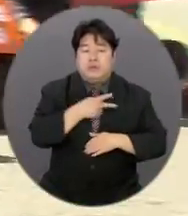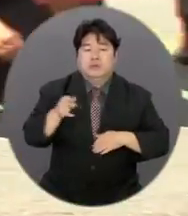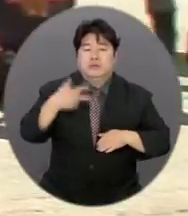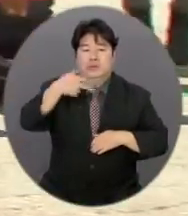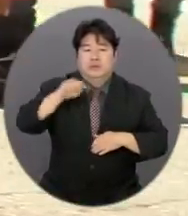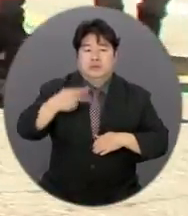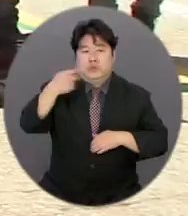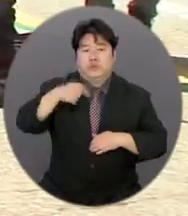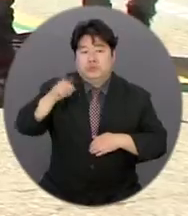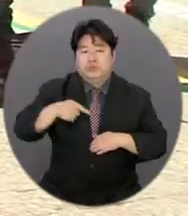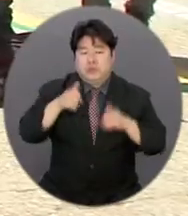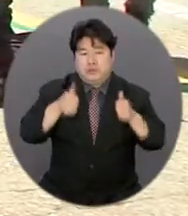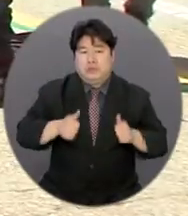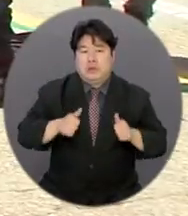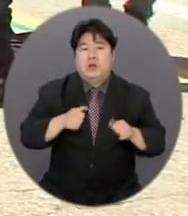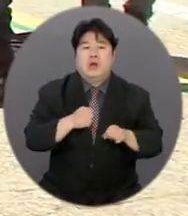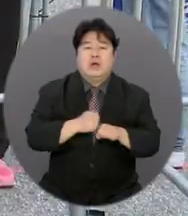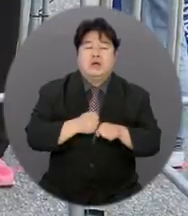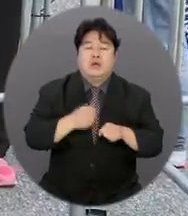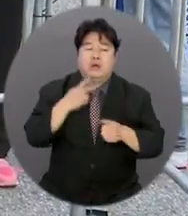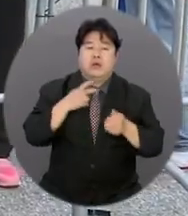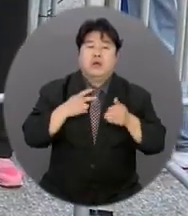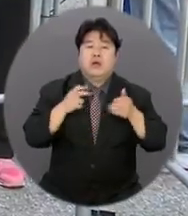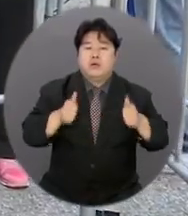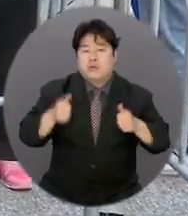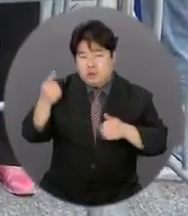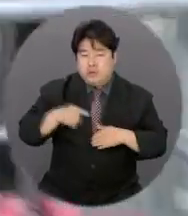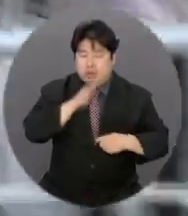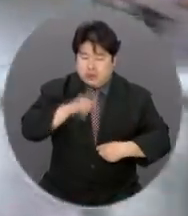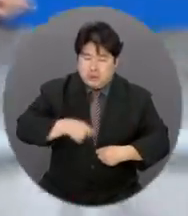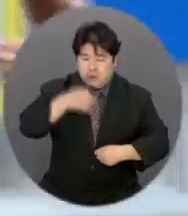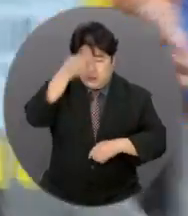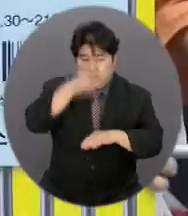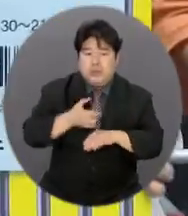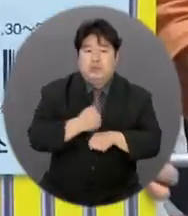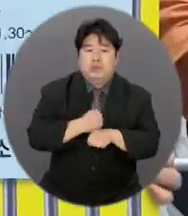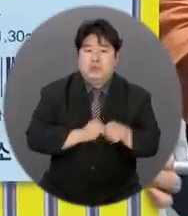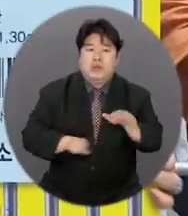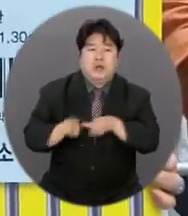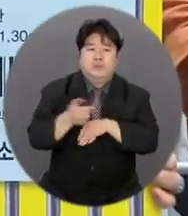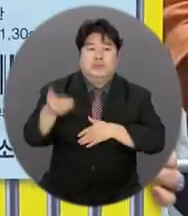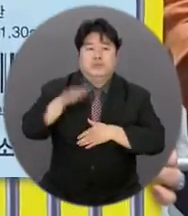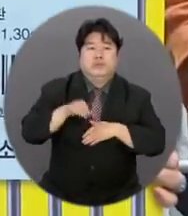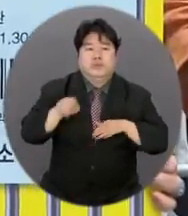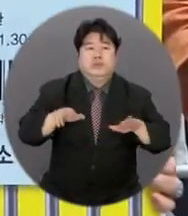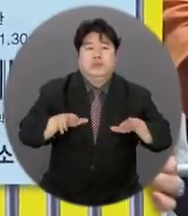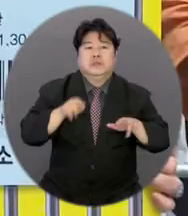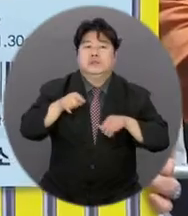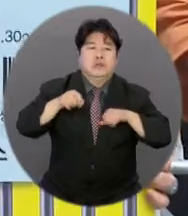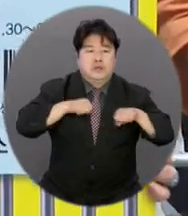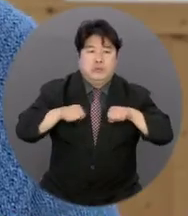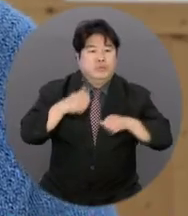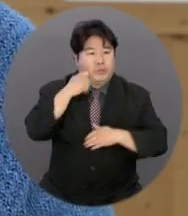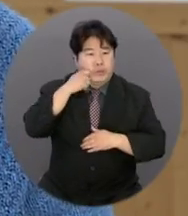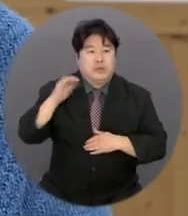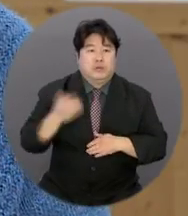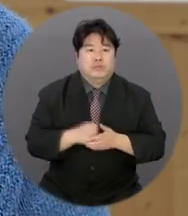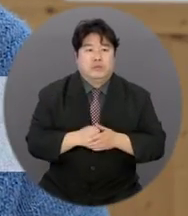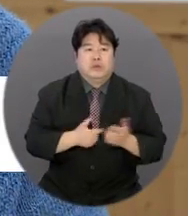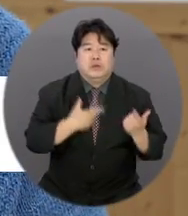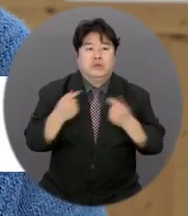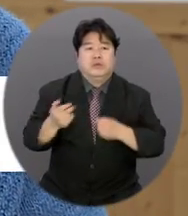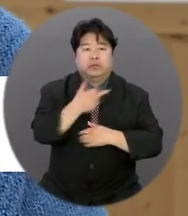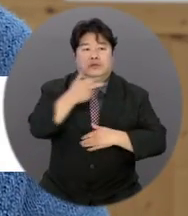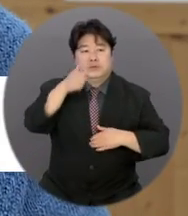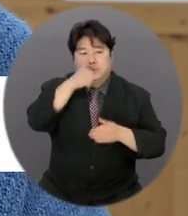전두환 재판 날마다 법원에 나와 진실 어린 사과를 요구하는 데 앞장섰지만 이제는 그마저도 할수 없게 됐습니다. 저렇게